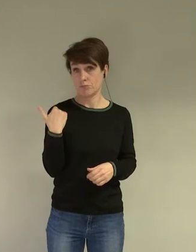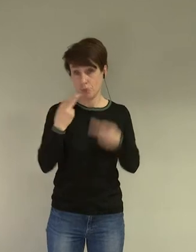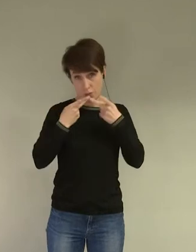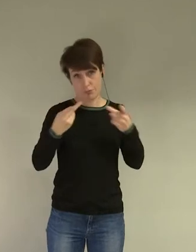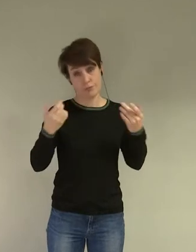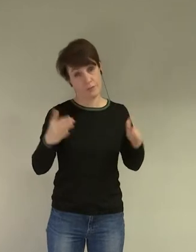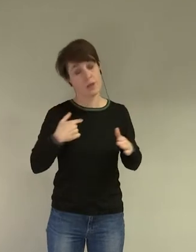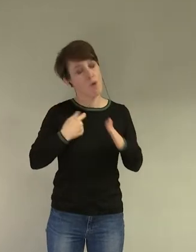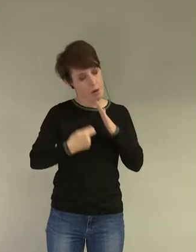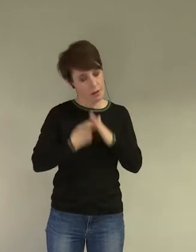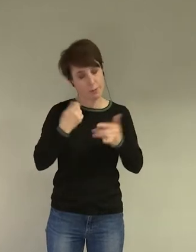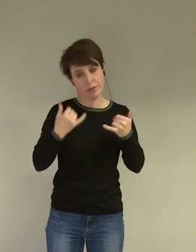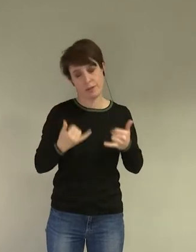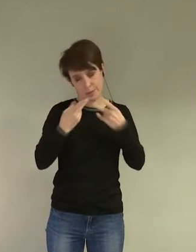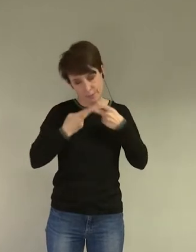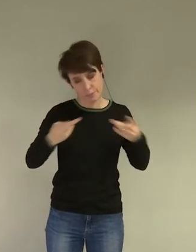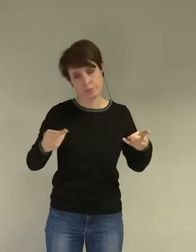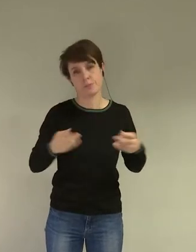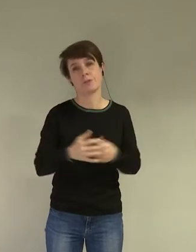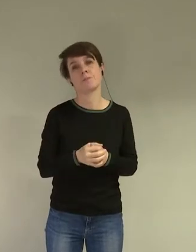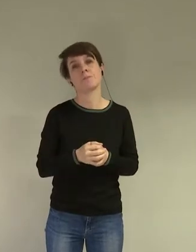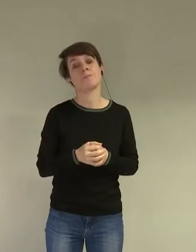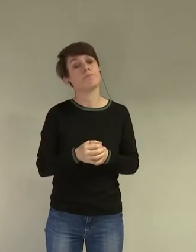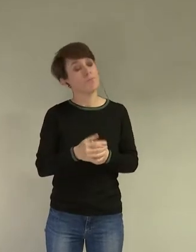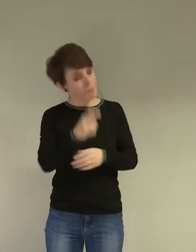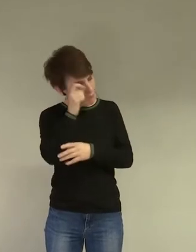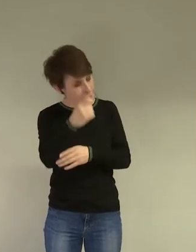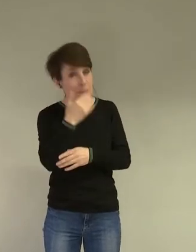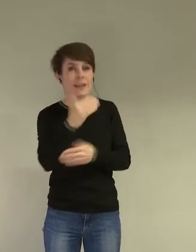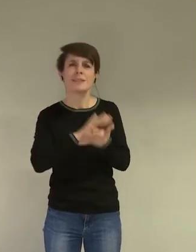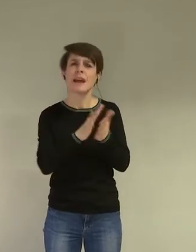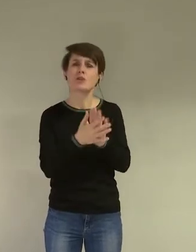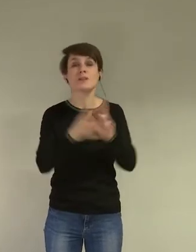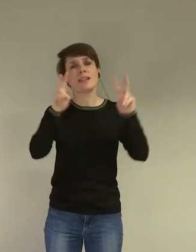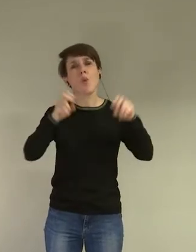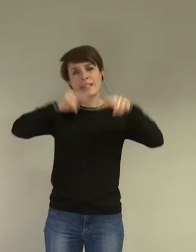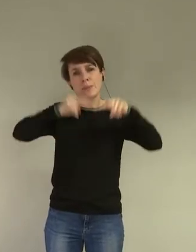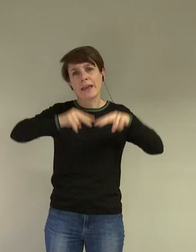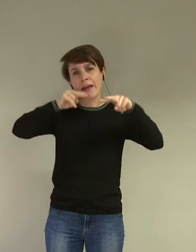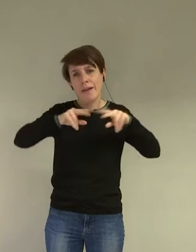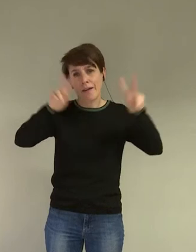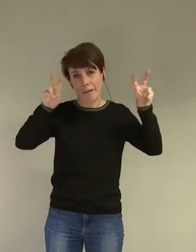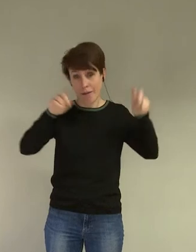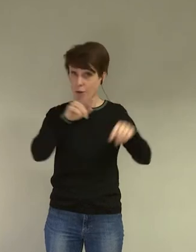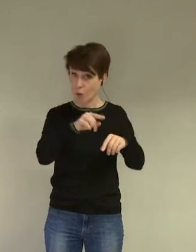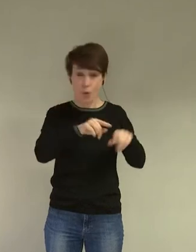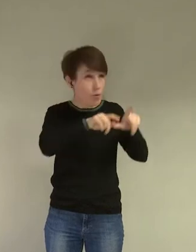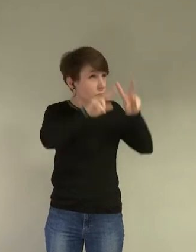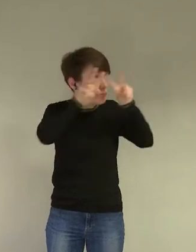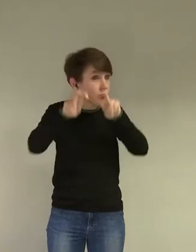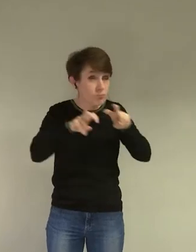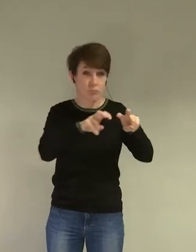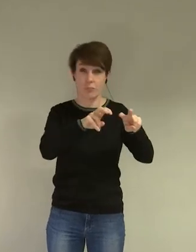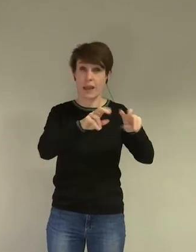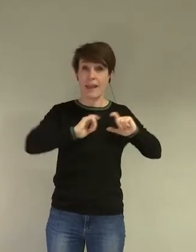sujet je tiens à le refaire ici je remercie l'association respire qui révèle la polluent que respirent nos enfants aux abords des écoles